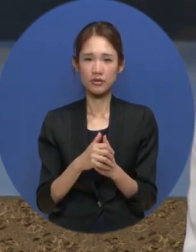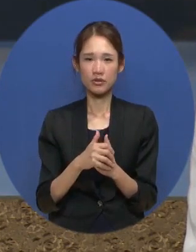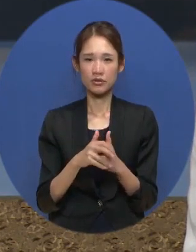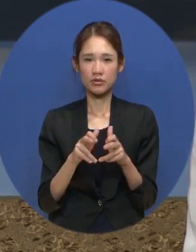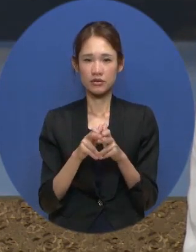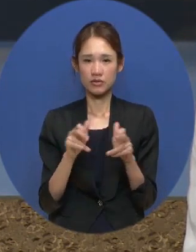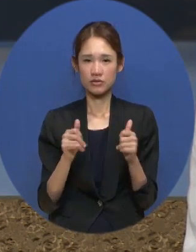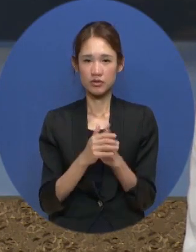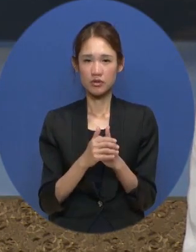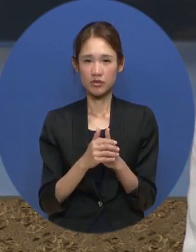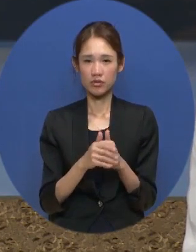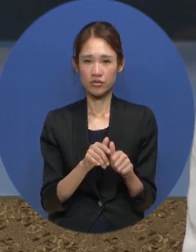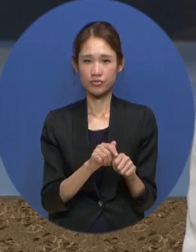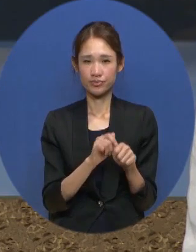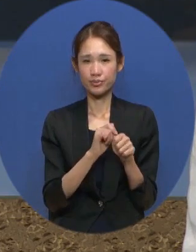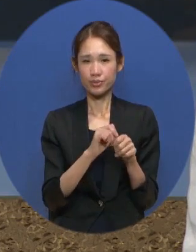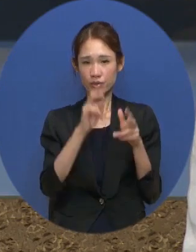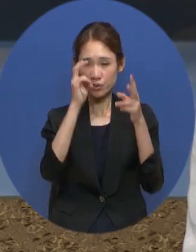좀